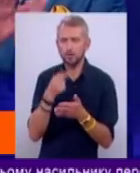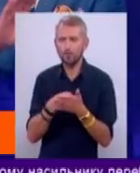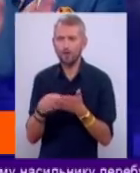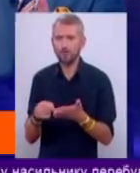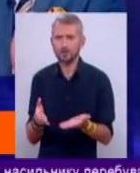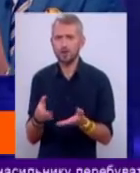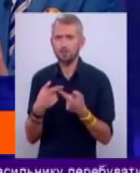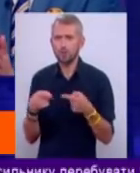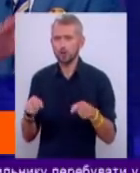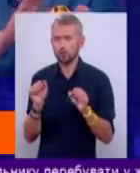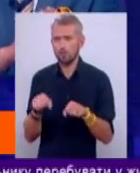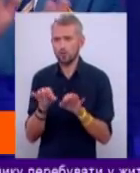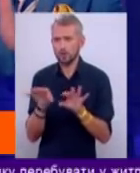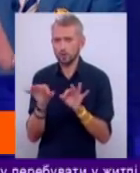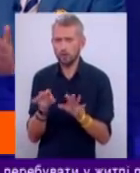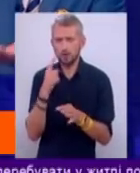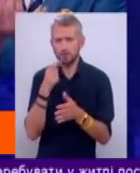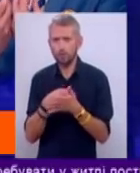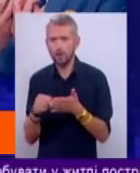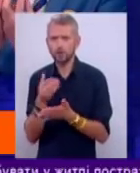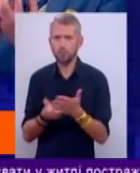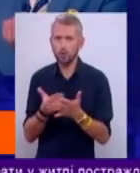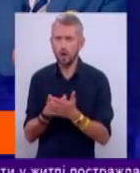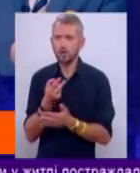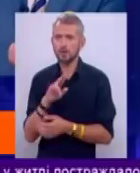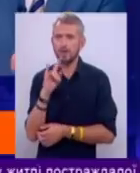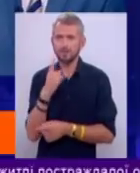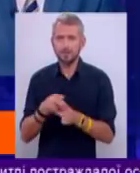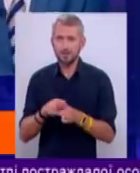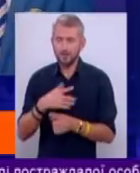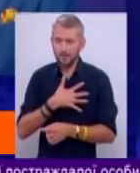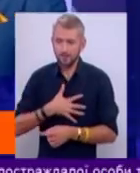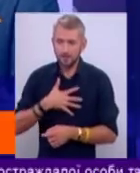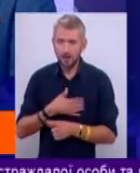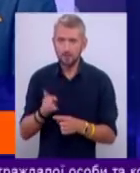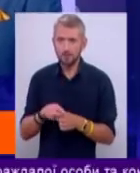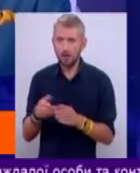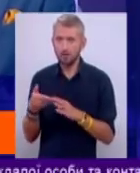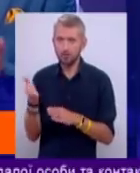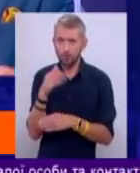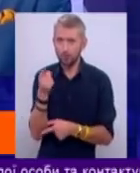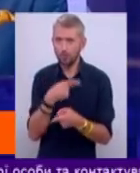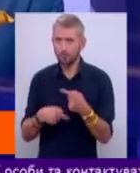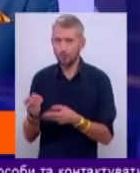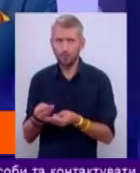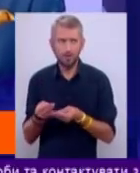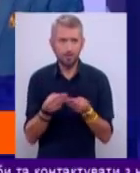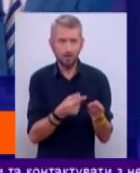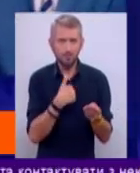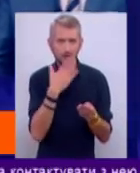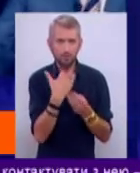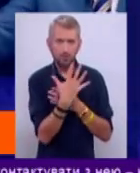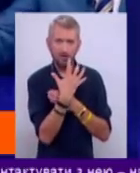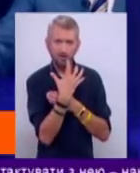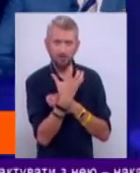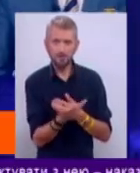ну, по-різному це можна трактувати, зауваження, порада, але для дитини це ж стрес, це ж повернення додому, це ж мені щось будуть казати і